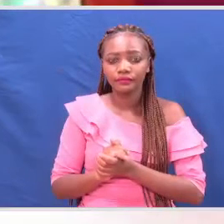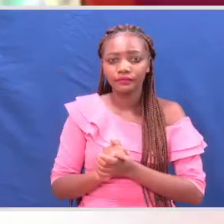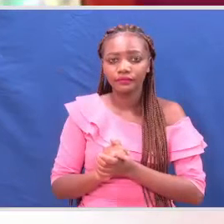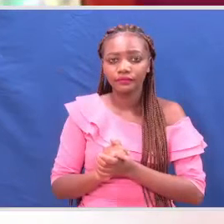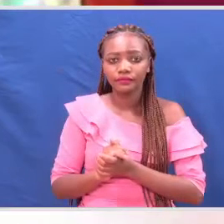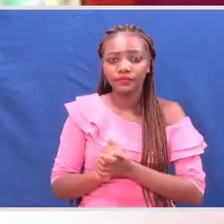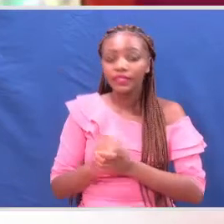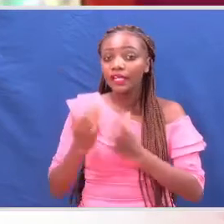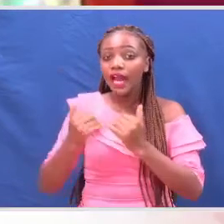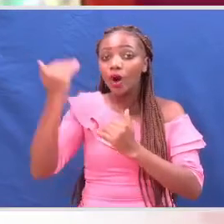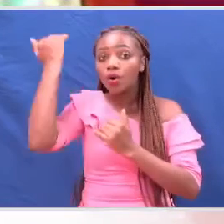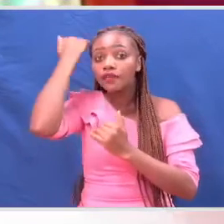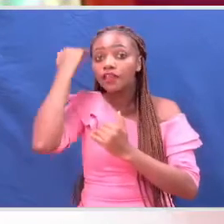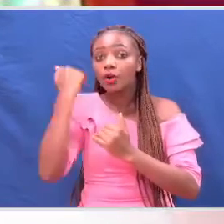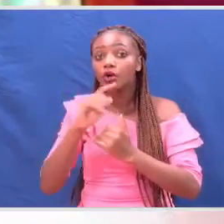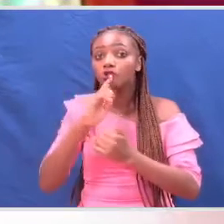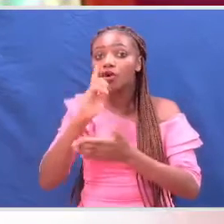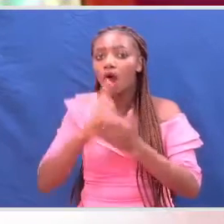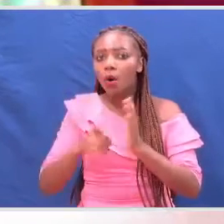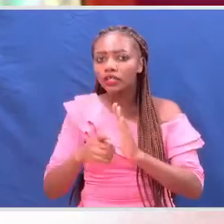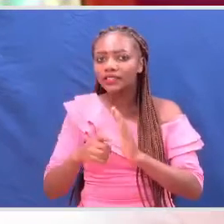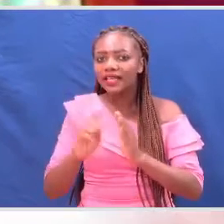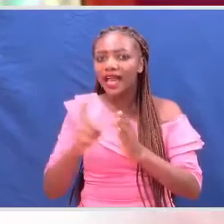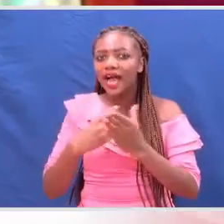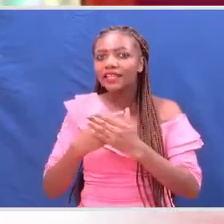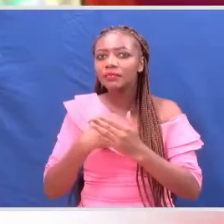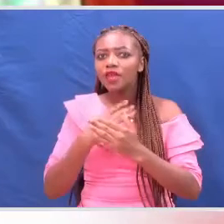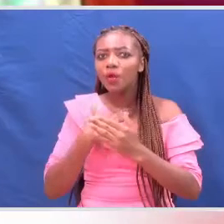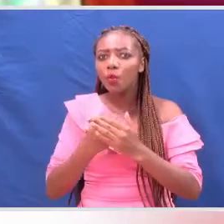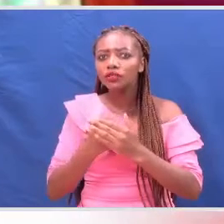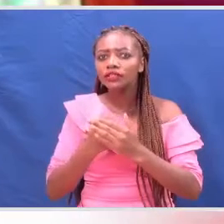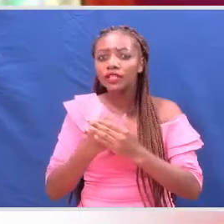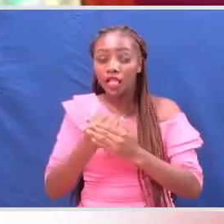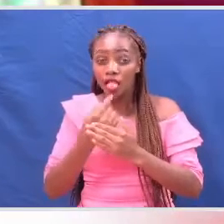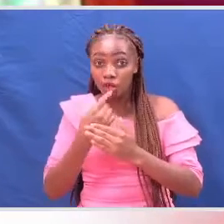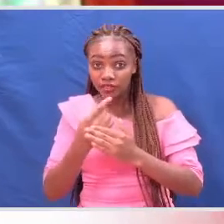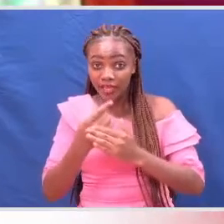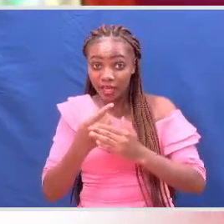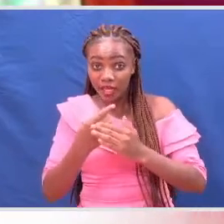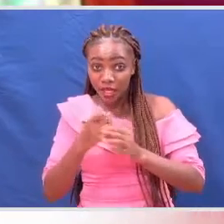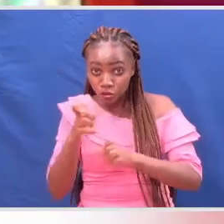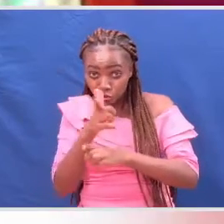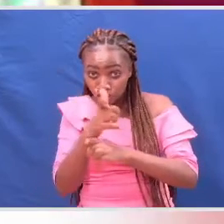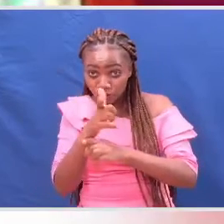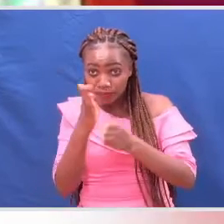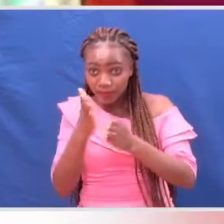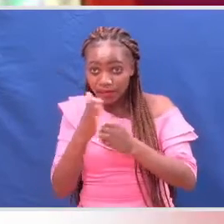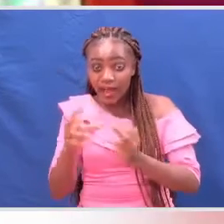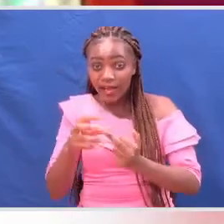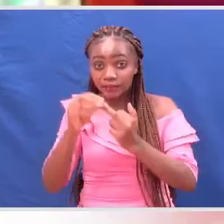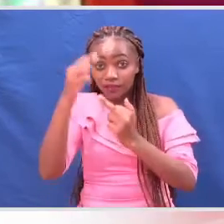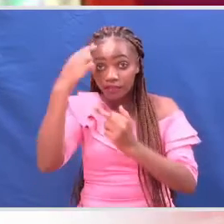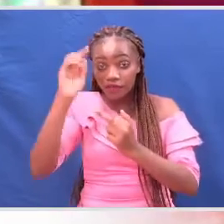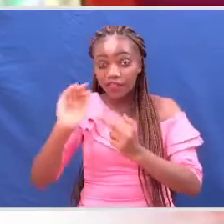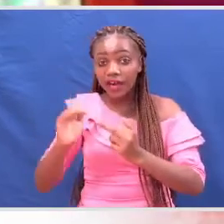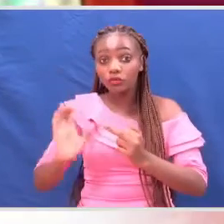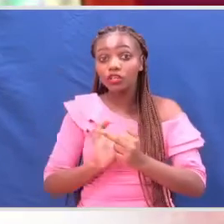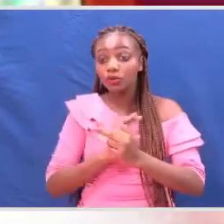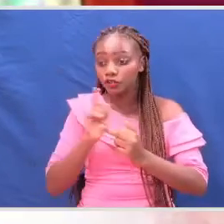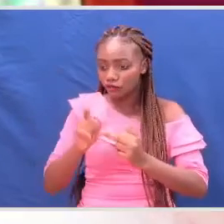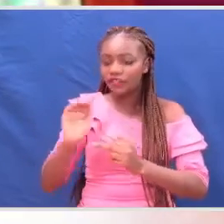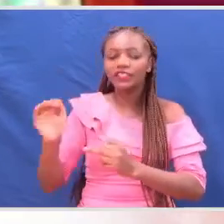did declare, and I want this to go down on record, especially to the county commissioner of this